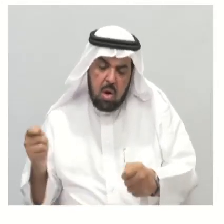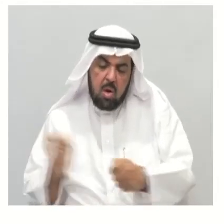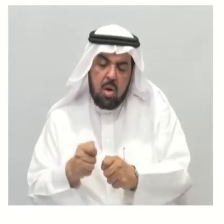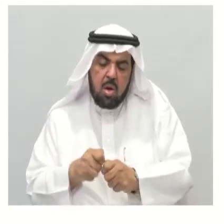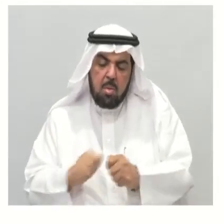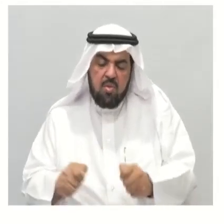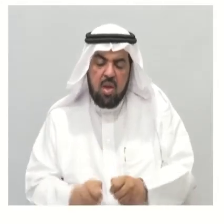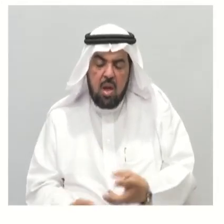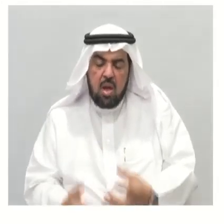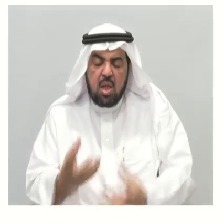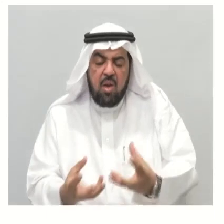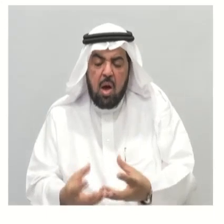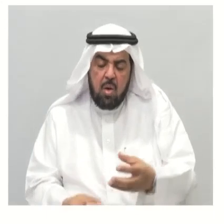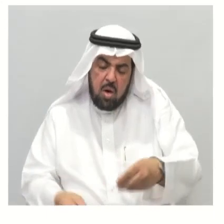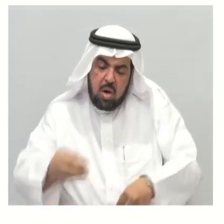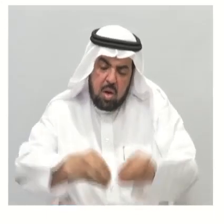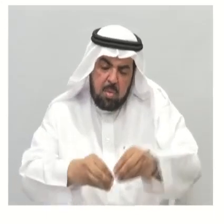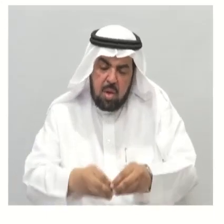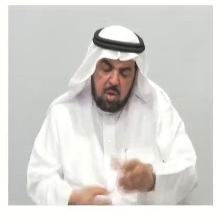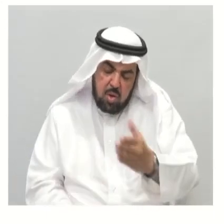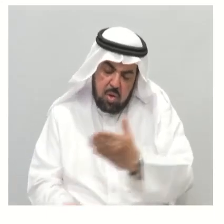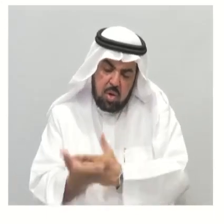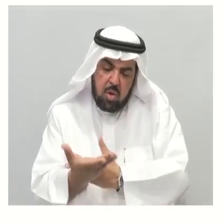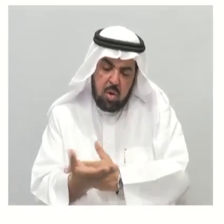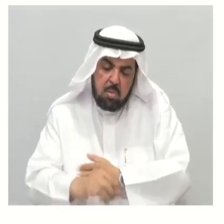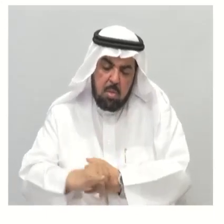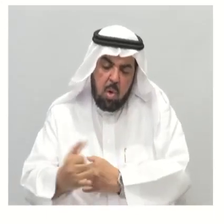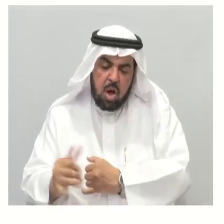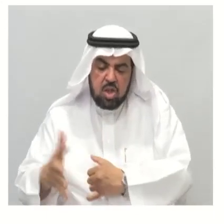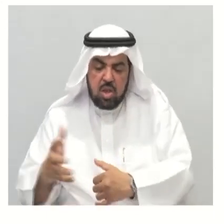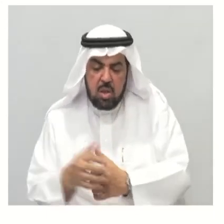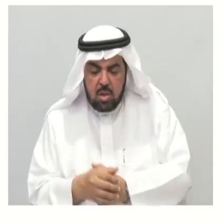تفاعل كيميائي مما ينتج عنه مواد جديدة.